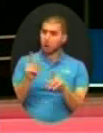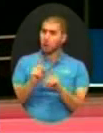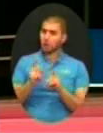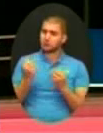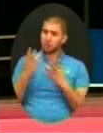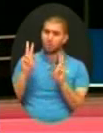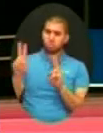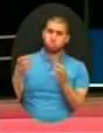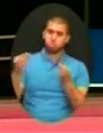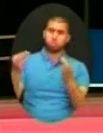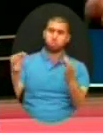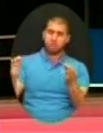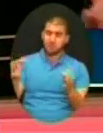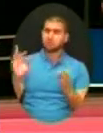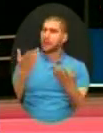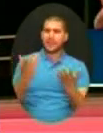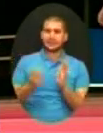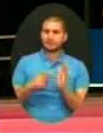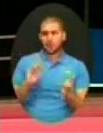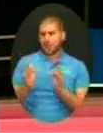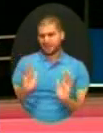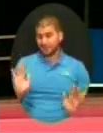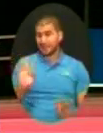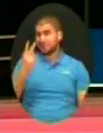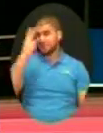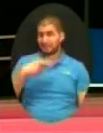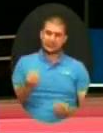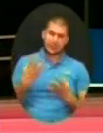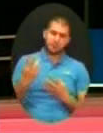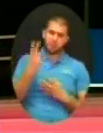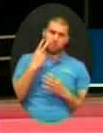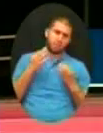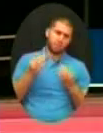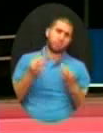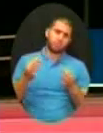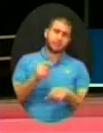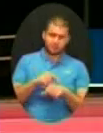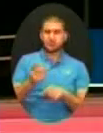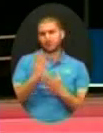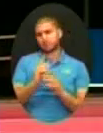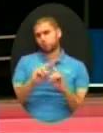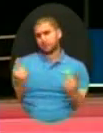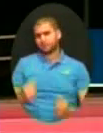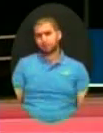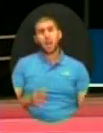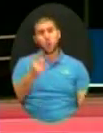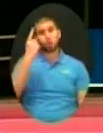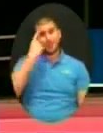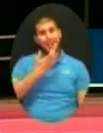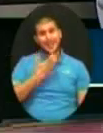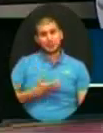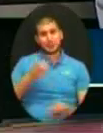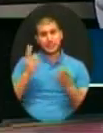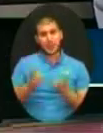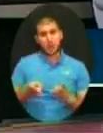הבנה באמת אמיתית, אין סיבה למריבה על זה. אם נבין שסתם מריחת זמן, אז זה הסתכלות אחרת. אתה חושש שליצמן פתאום